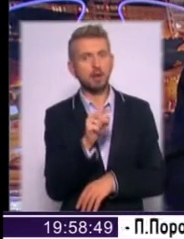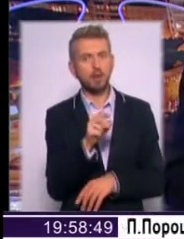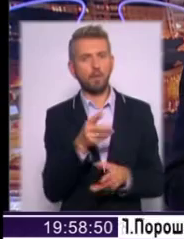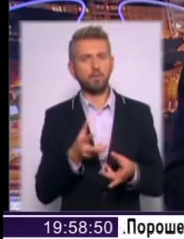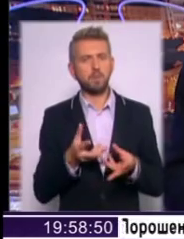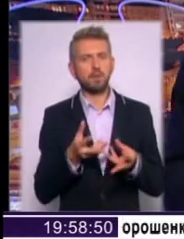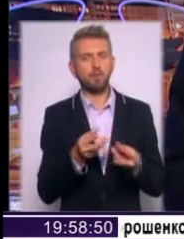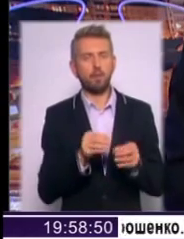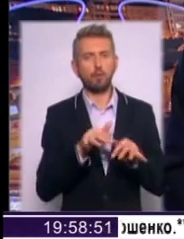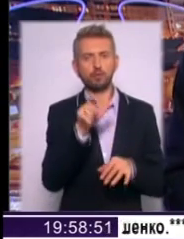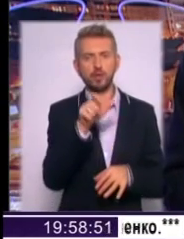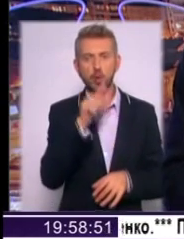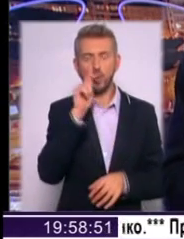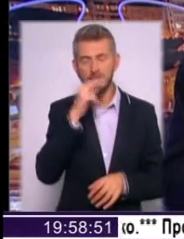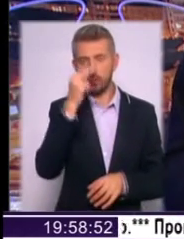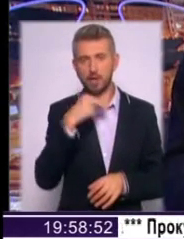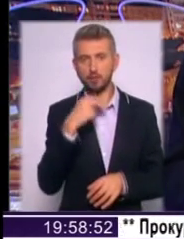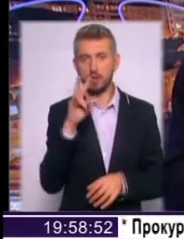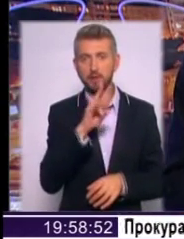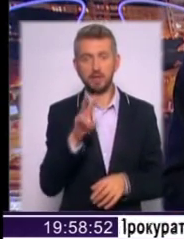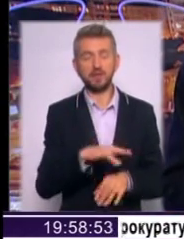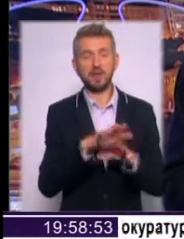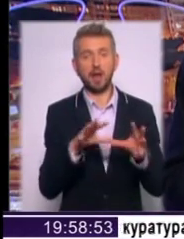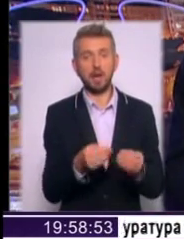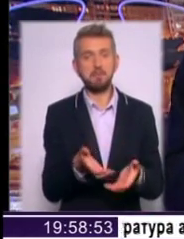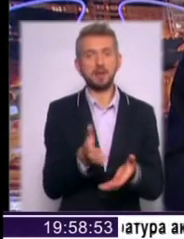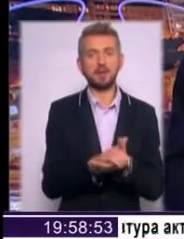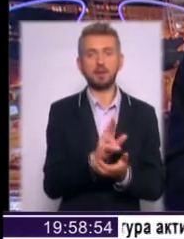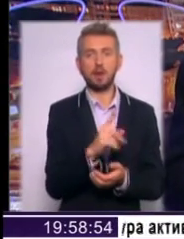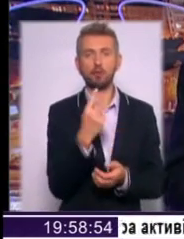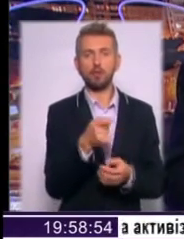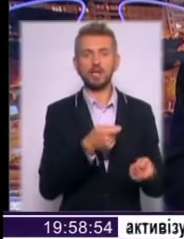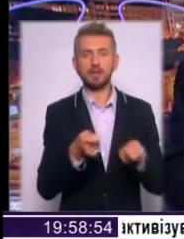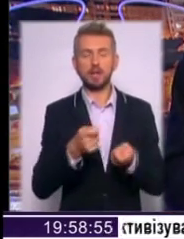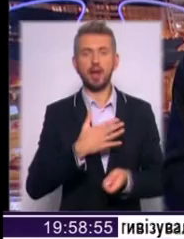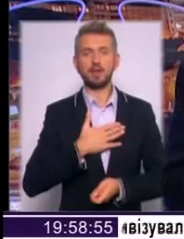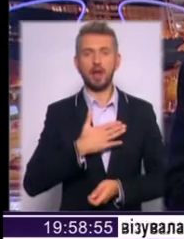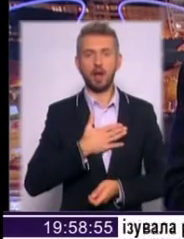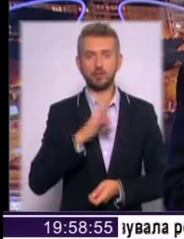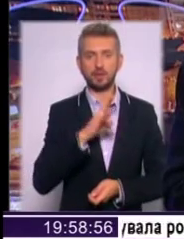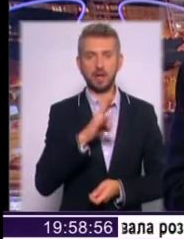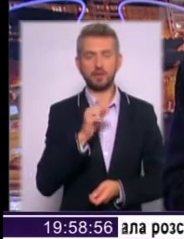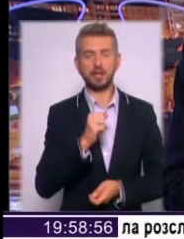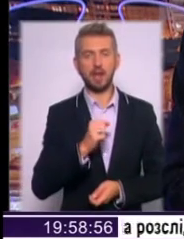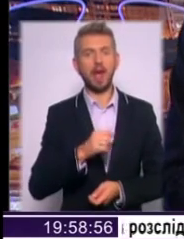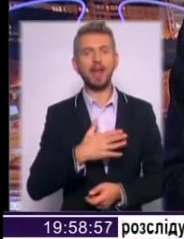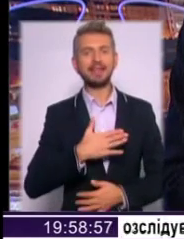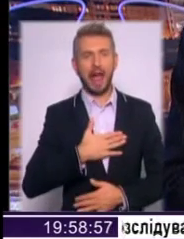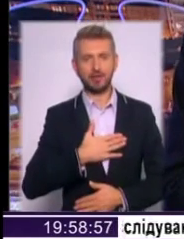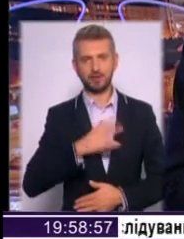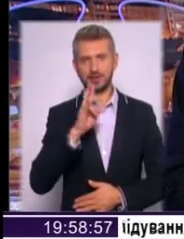діяча Української православної церкви взагалі представили як одного з керівників нашої церкви на Україні.